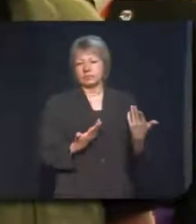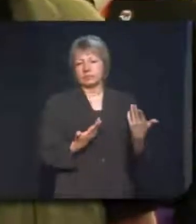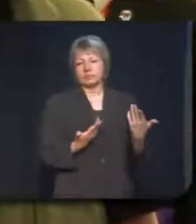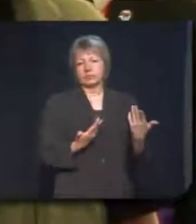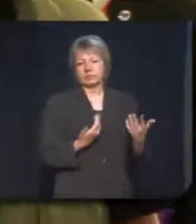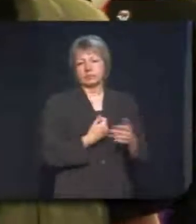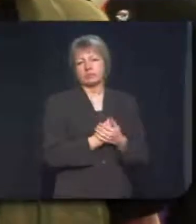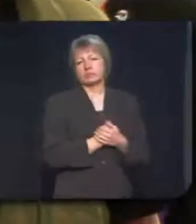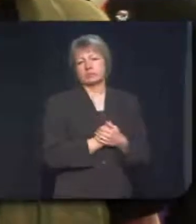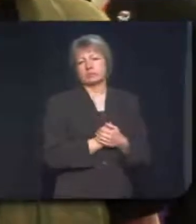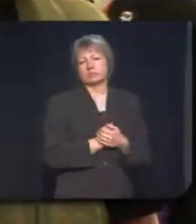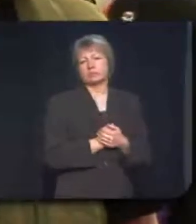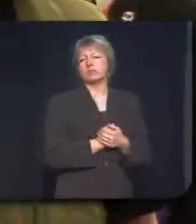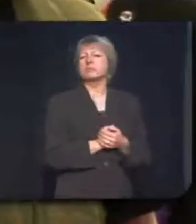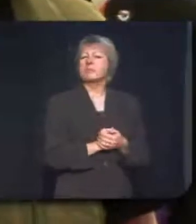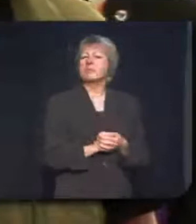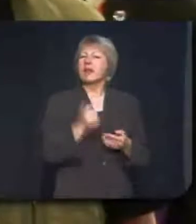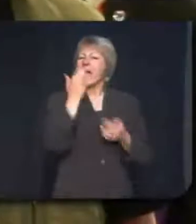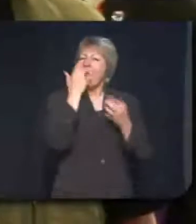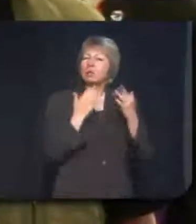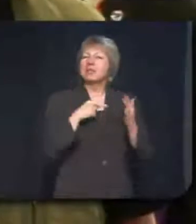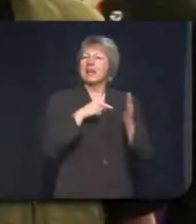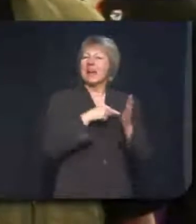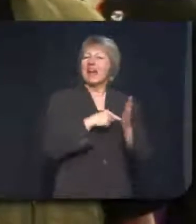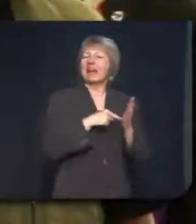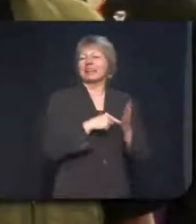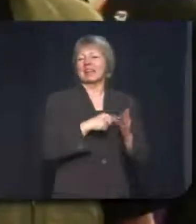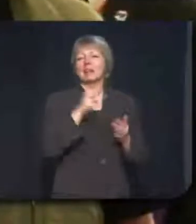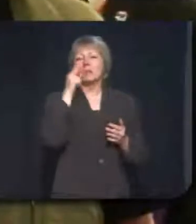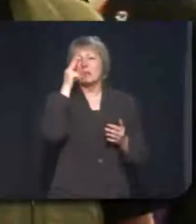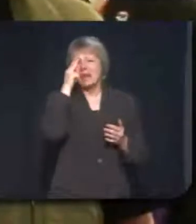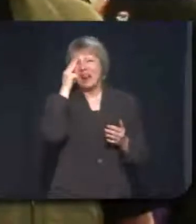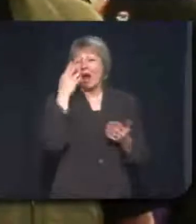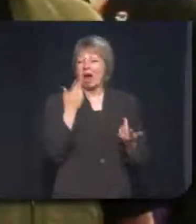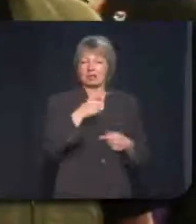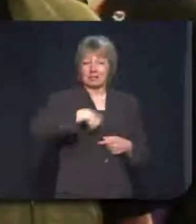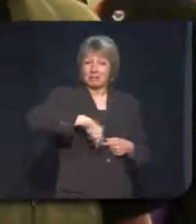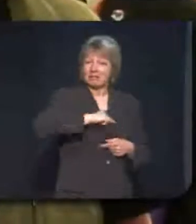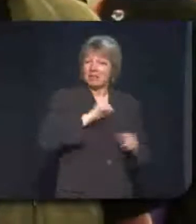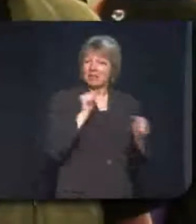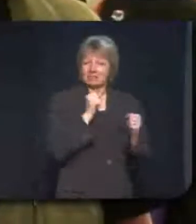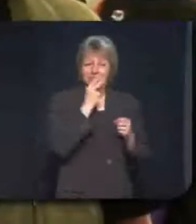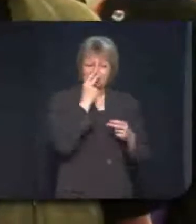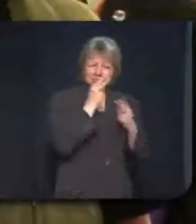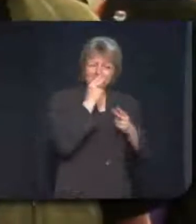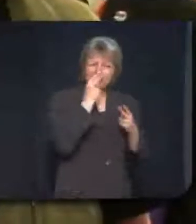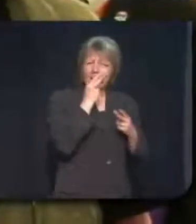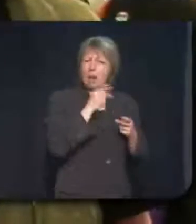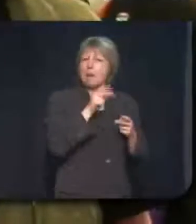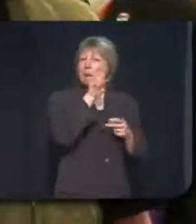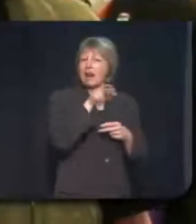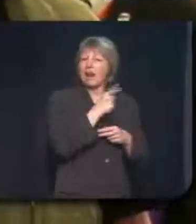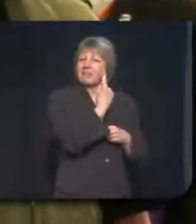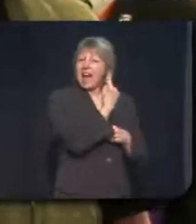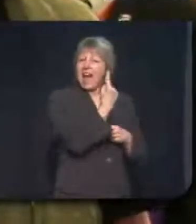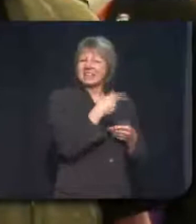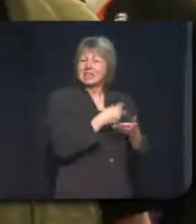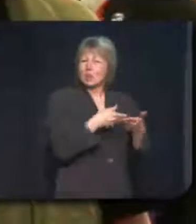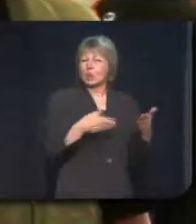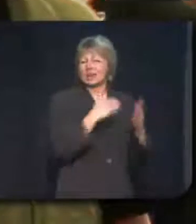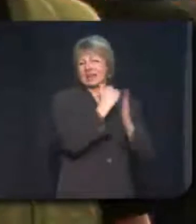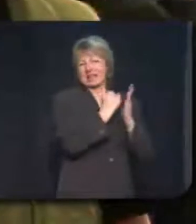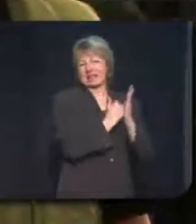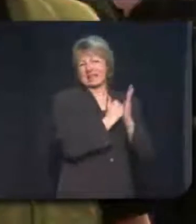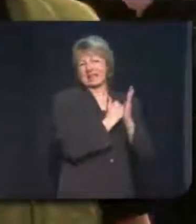universell ist und gerade wir Piraten die wir so sehr auf das Grundgesetz und paragraph 1 ist Grundgesetzes brauchen sollten diesen Antrag